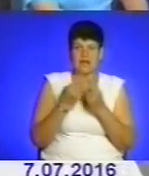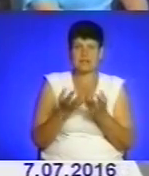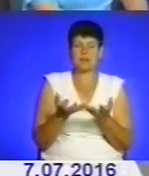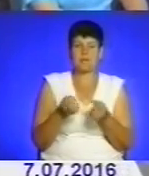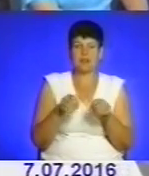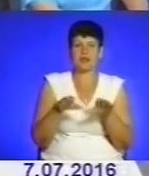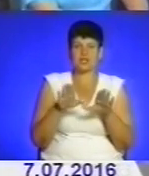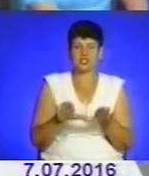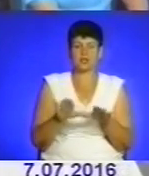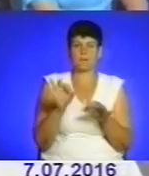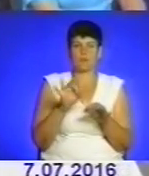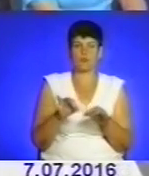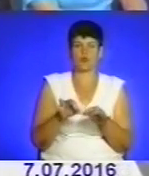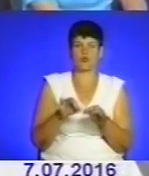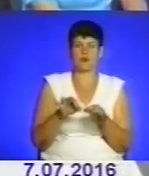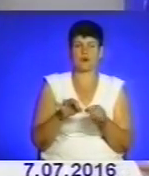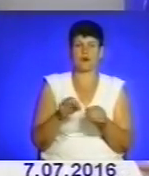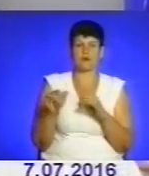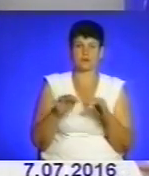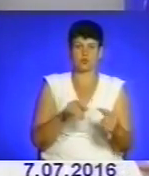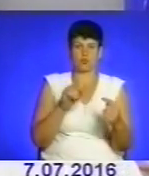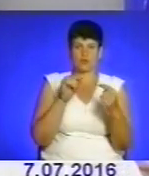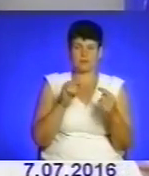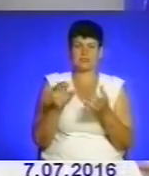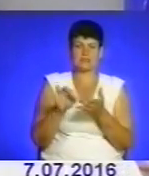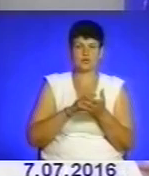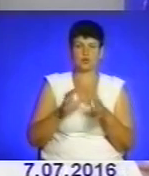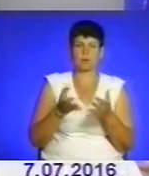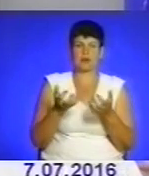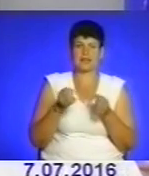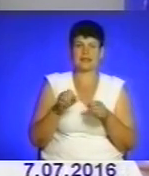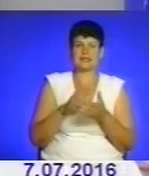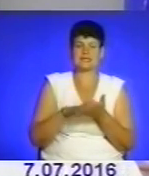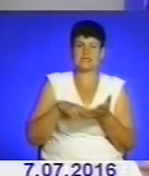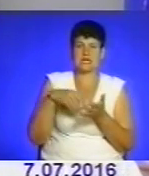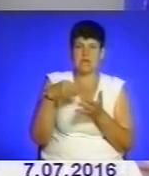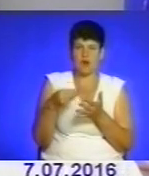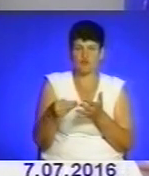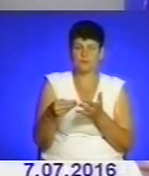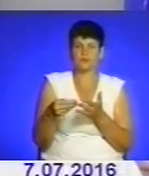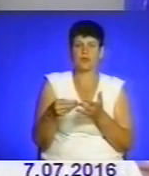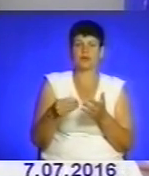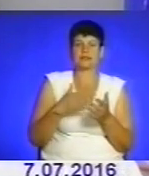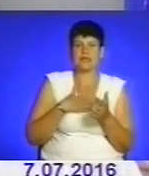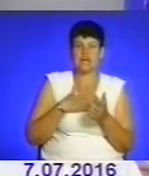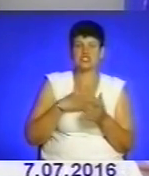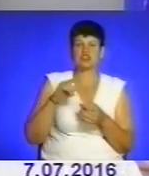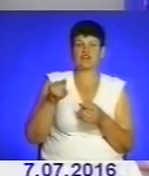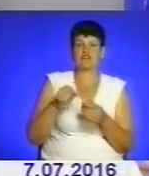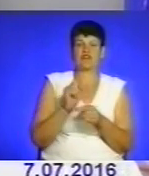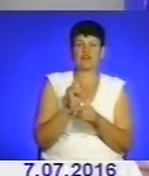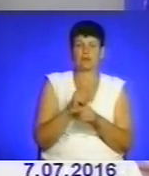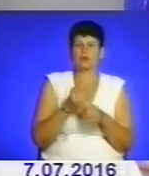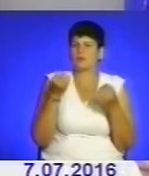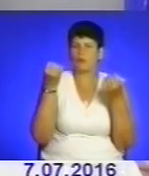акції протесту, ми відразу ж прийняли заяву до Верховної Ради, Кабінету міністрів і роботодавців. Наші вимоги прості,